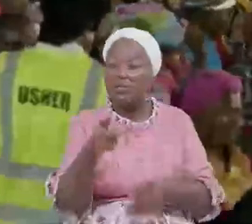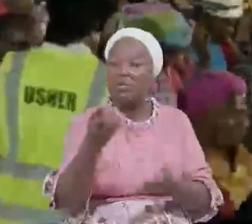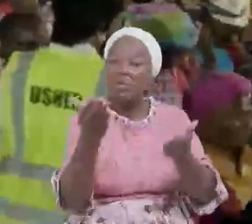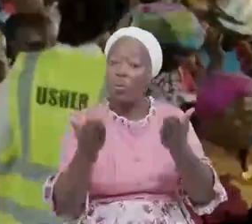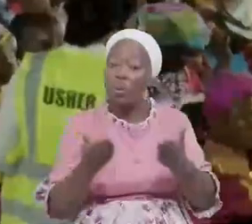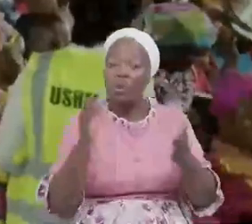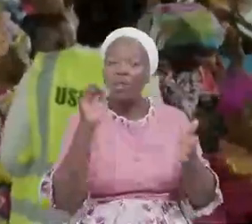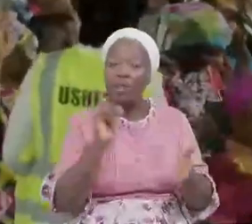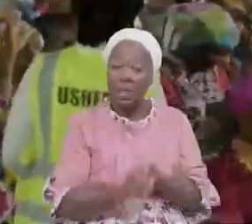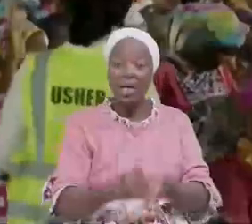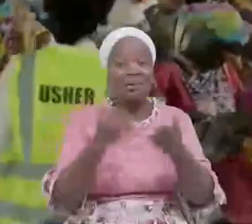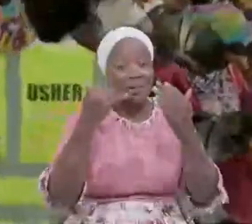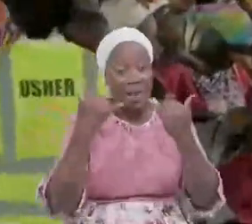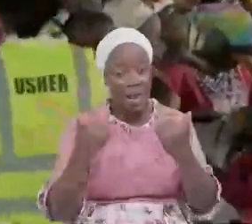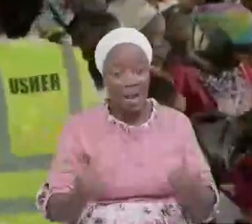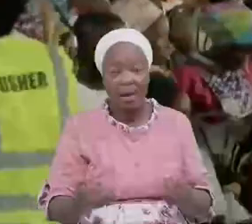Et tu veux ça maintenant.